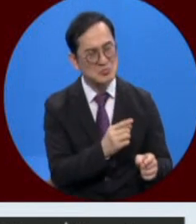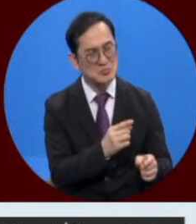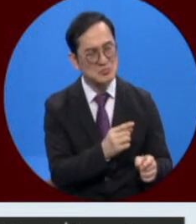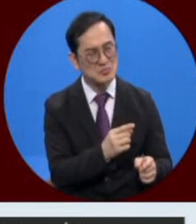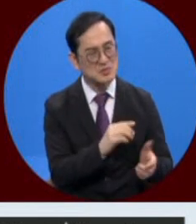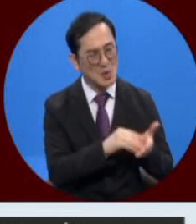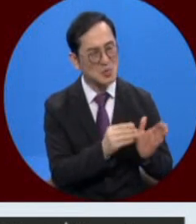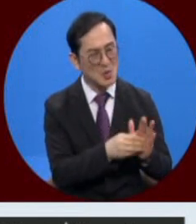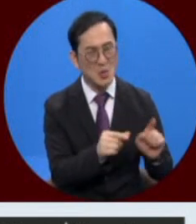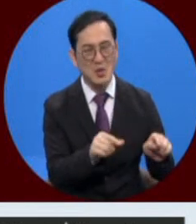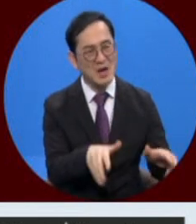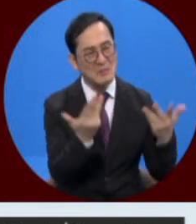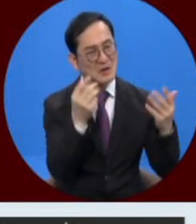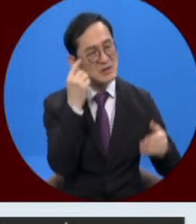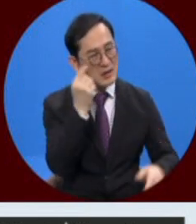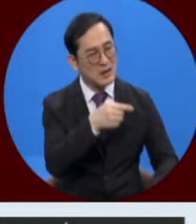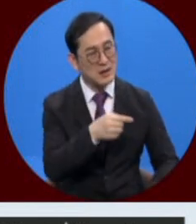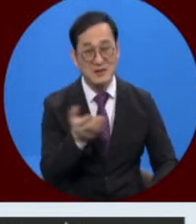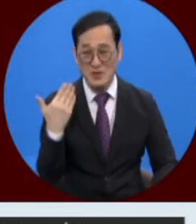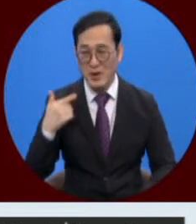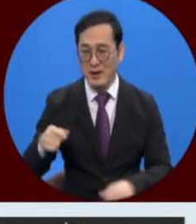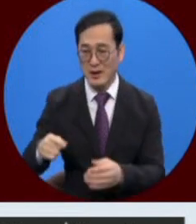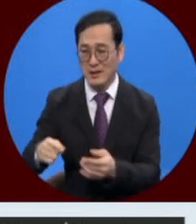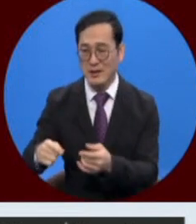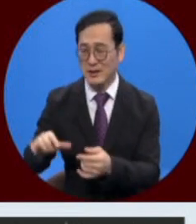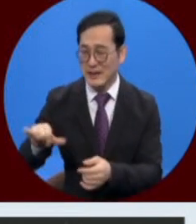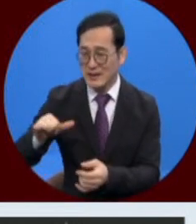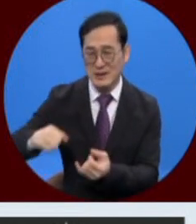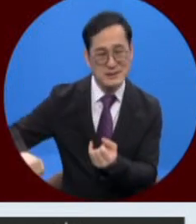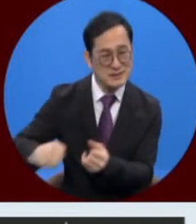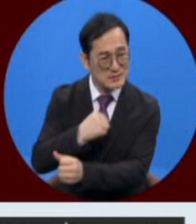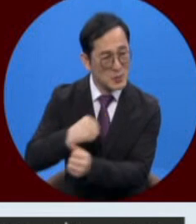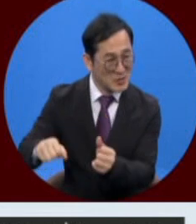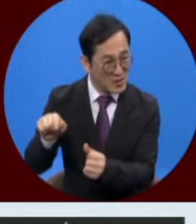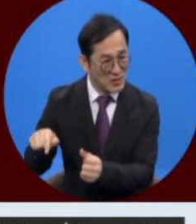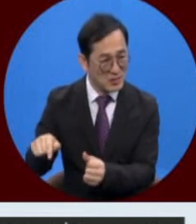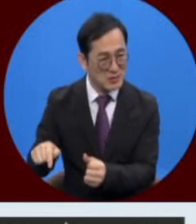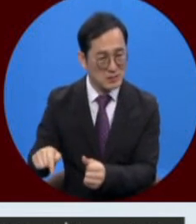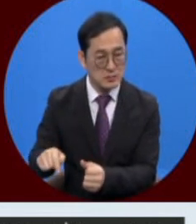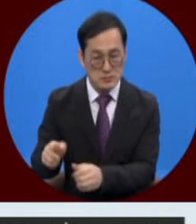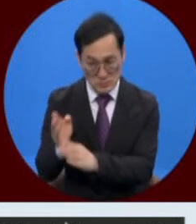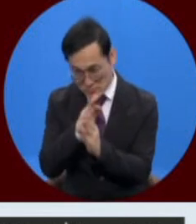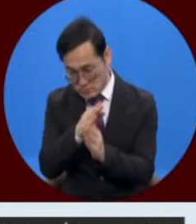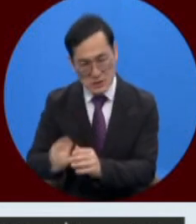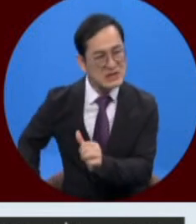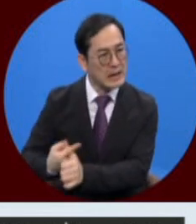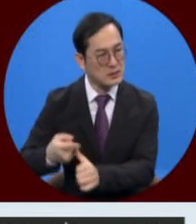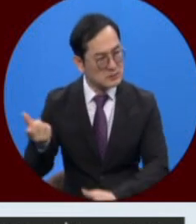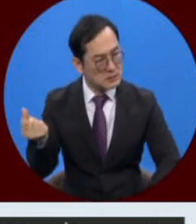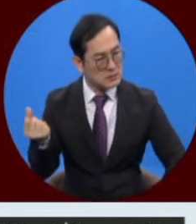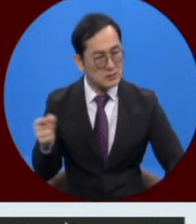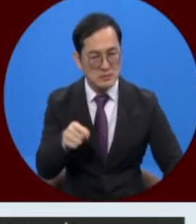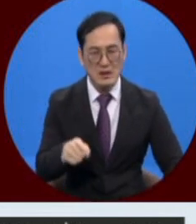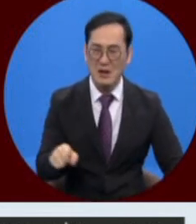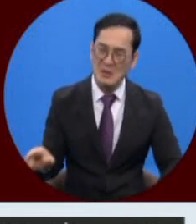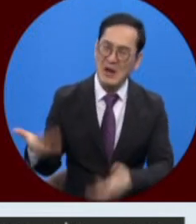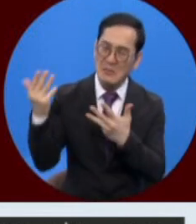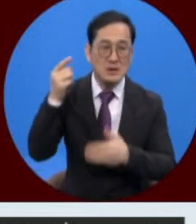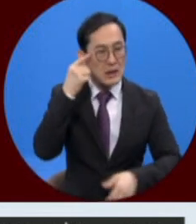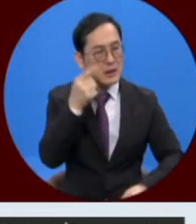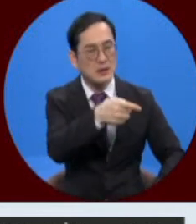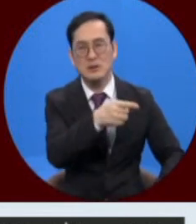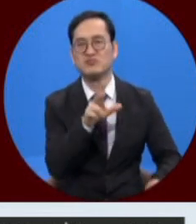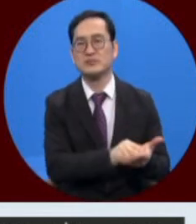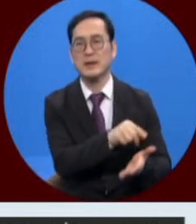데이트 폭력으로 둔갑시킨 일이 오버랩된다라고 이건 단순히 치료받고 말고의 문제가 아니다. 불법의 처벌의